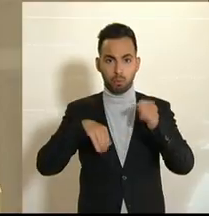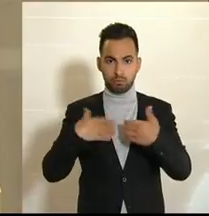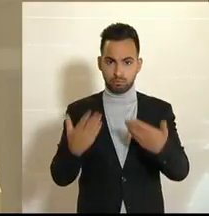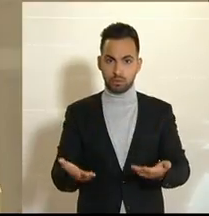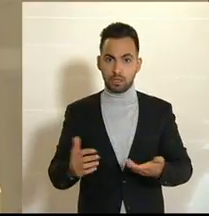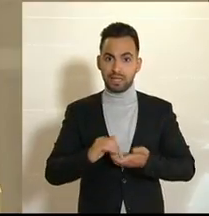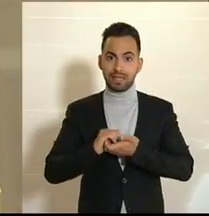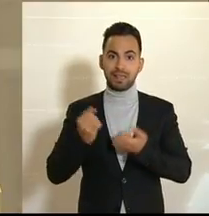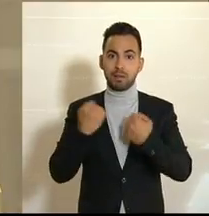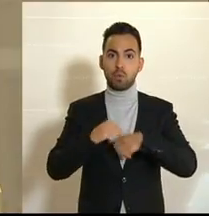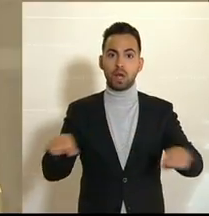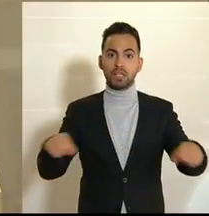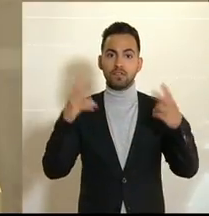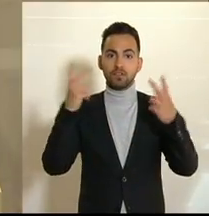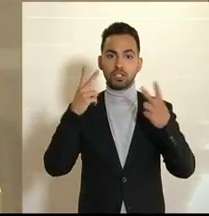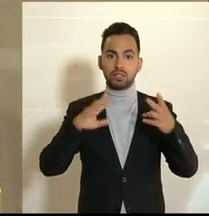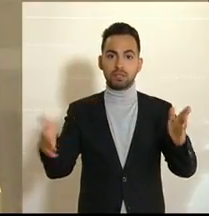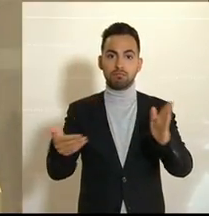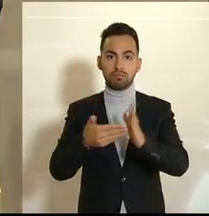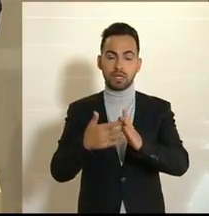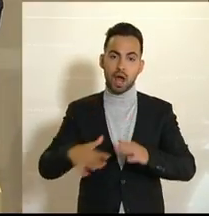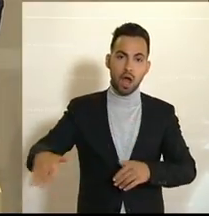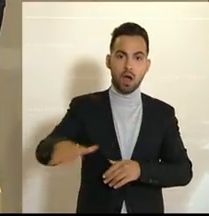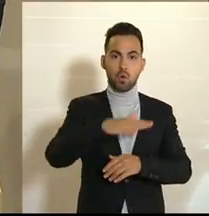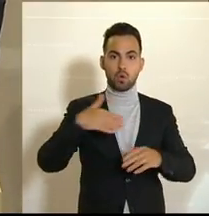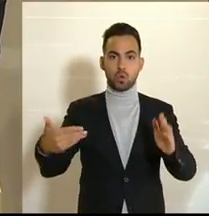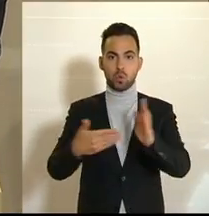ist im Demokratieverständnis notwendig.